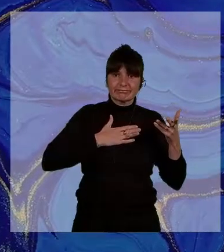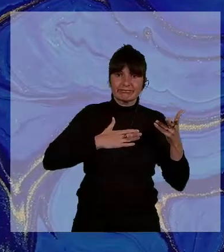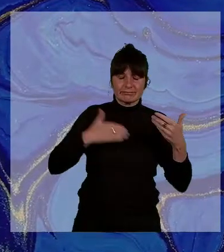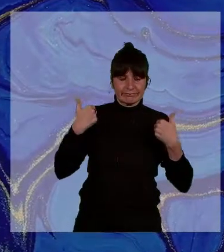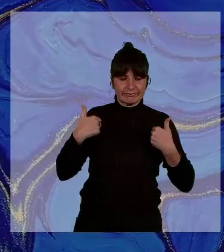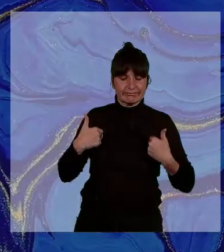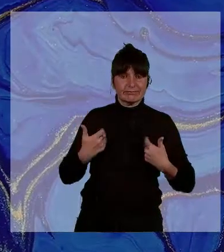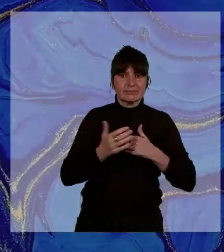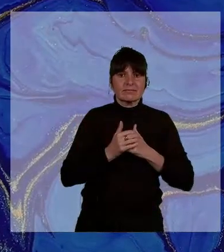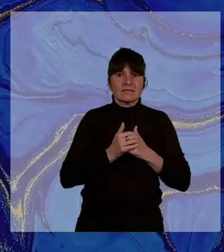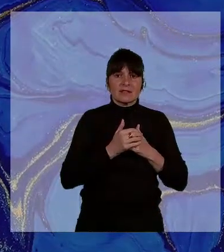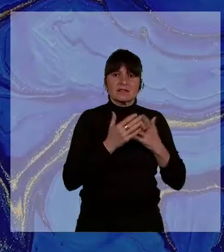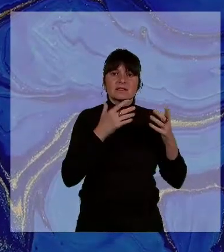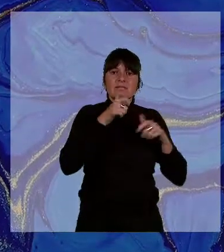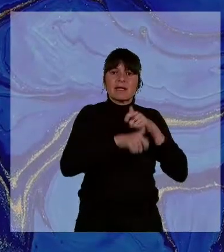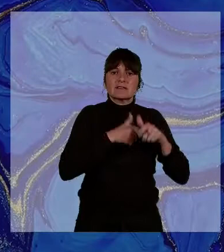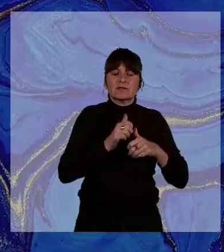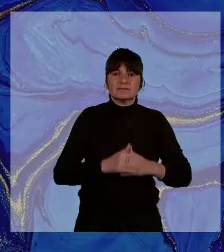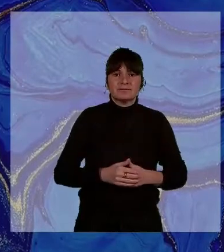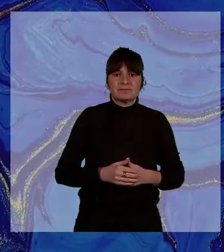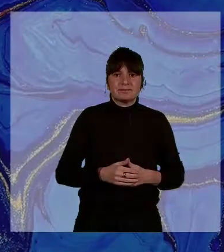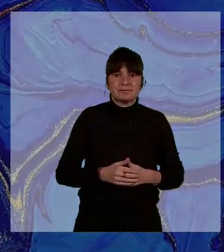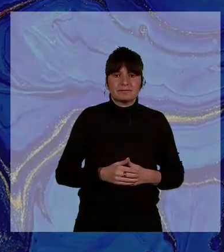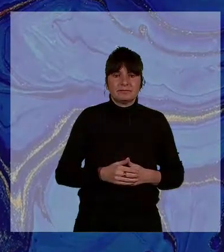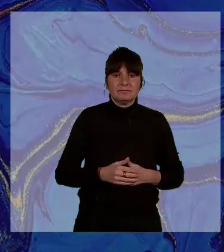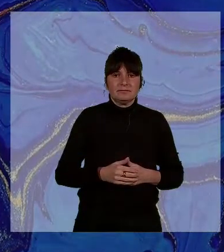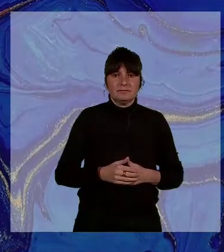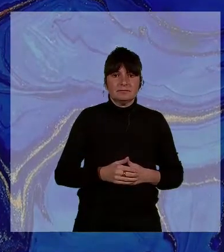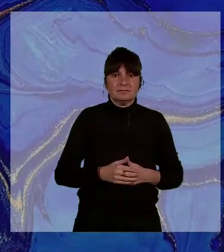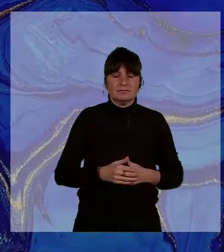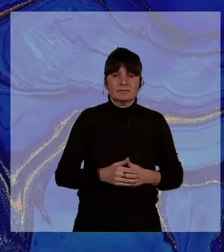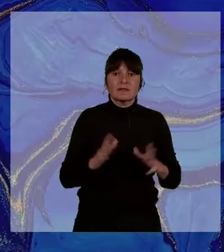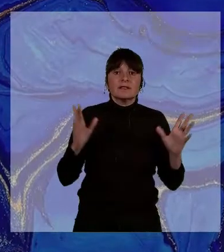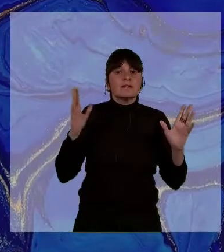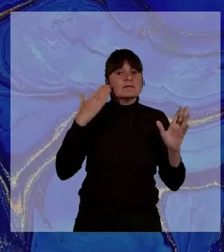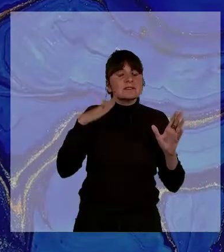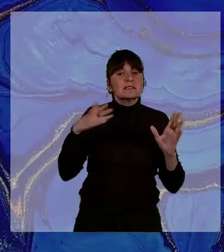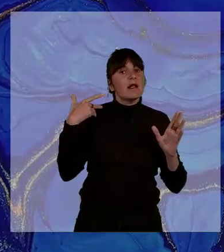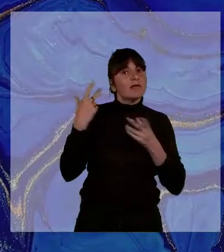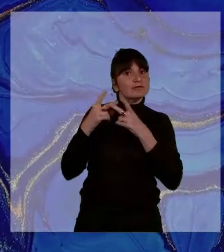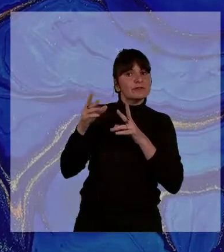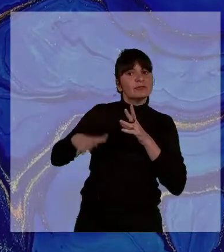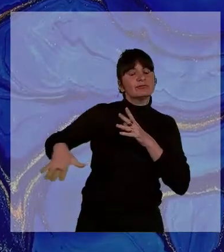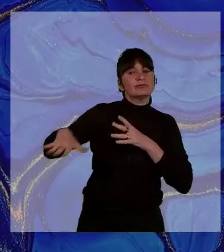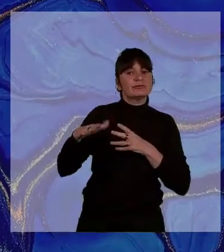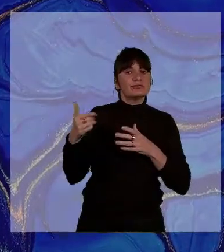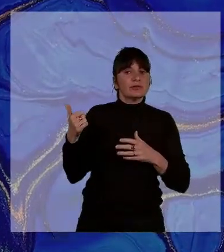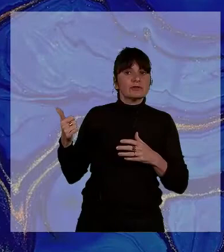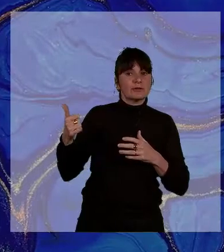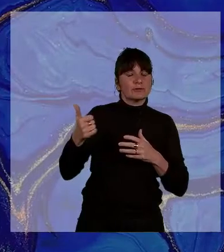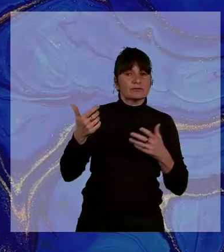villes ne peuvent pas agir seules. Donc, nous avons